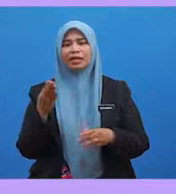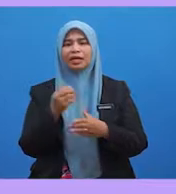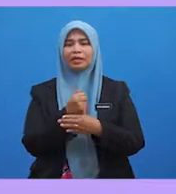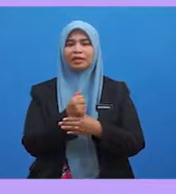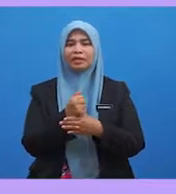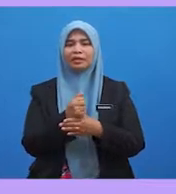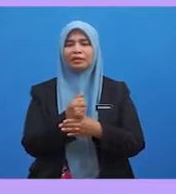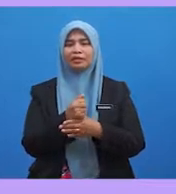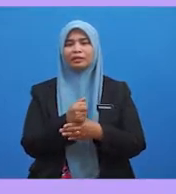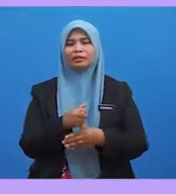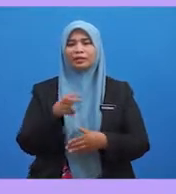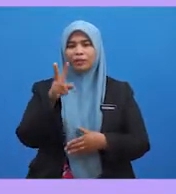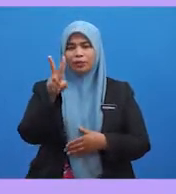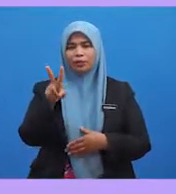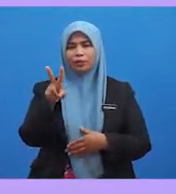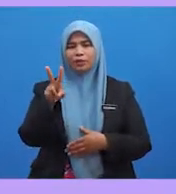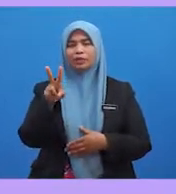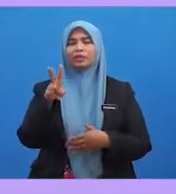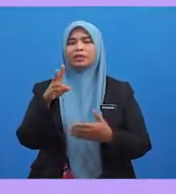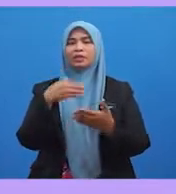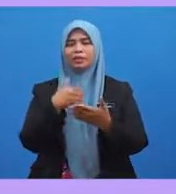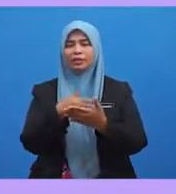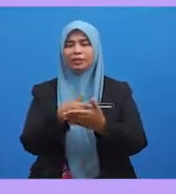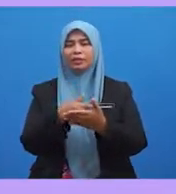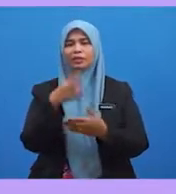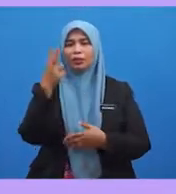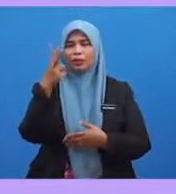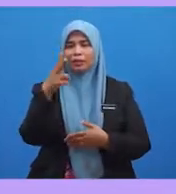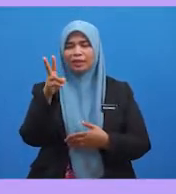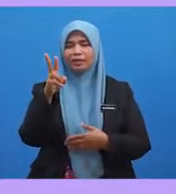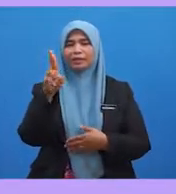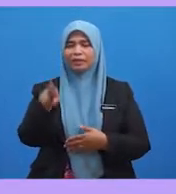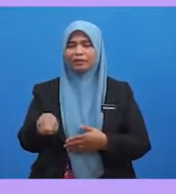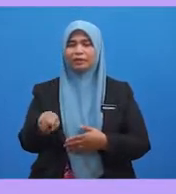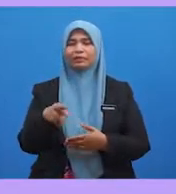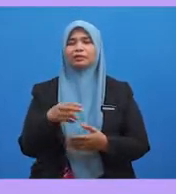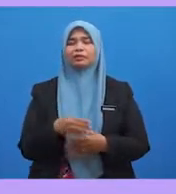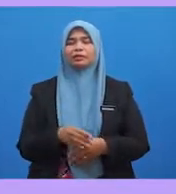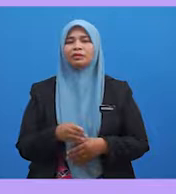Kan tetapi kebesaannya ia ditunaikan antara